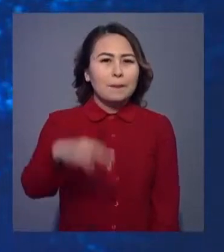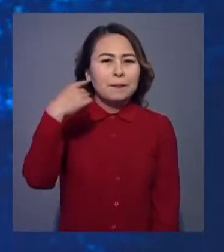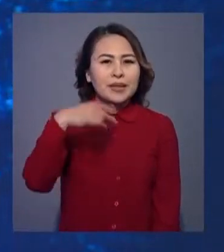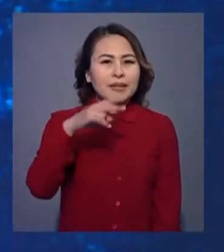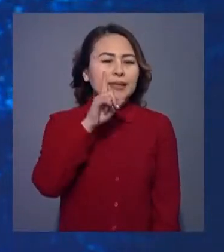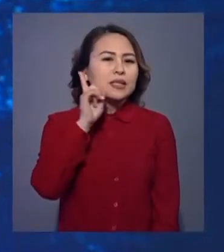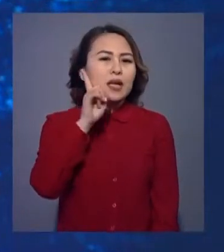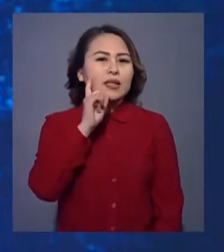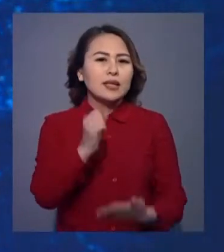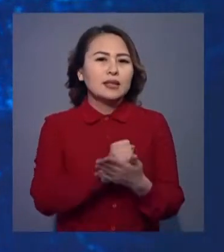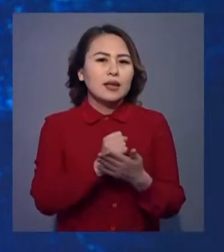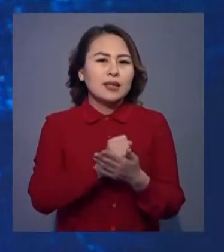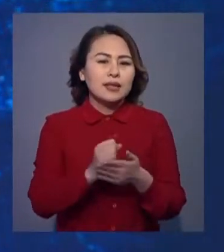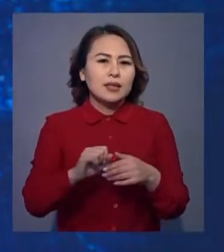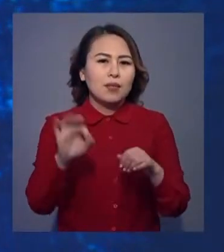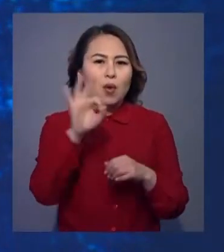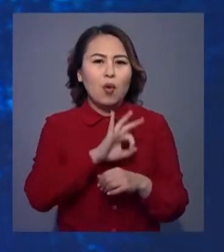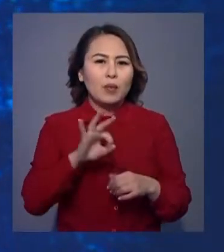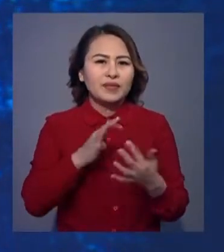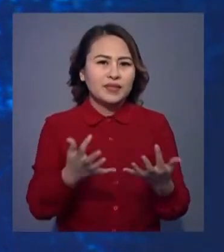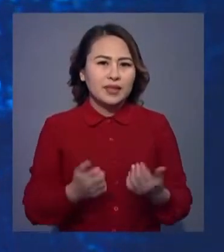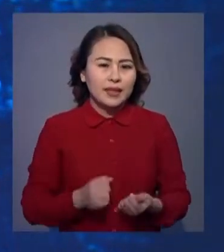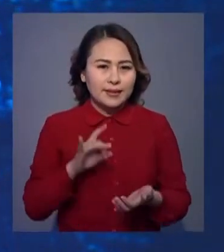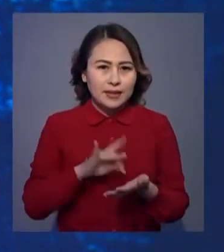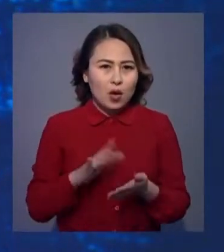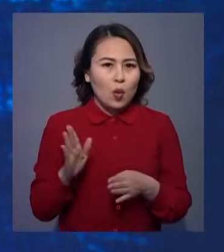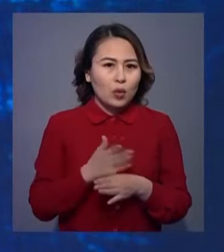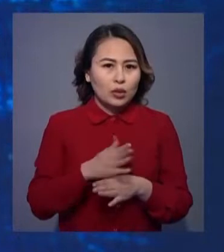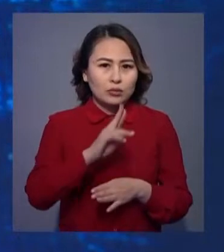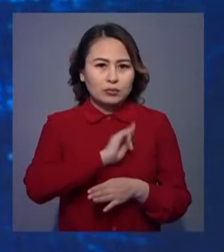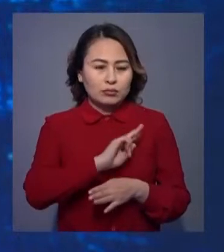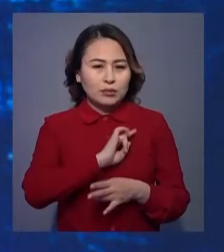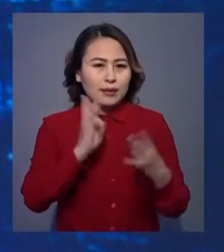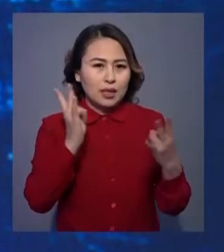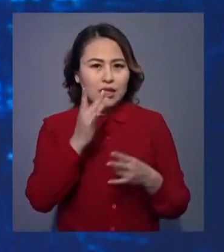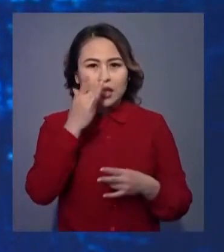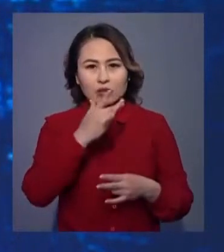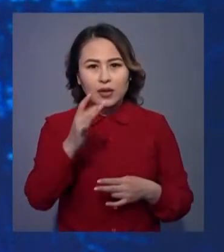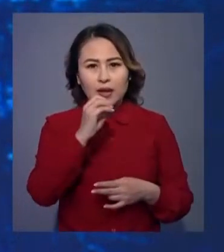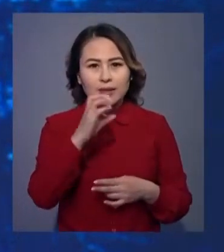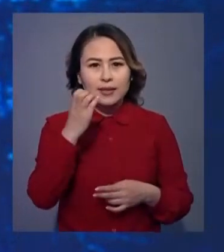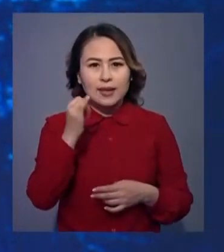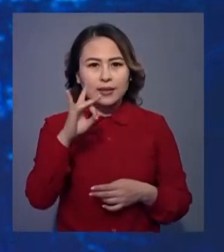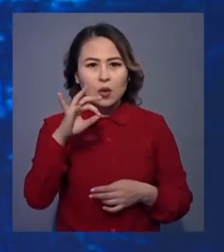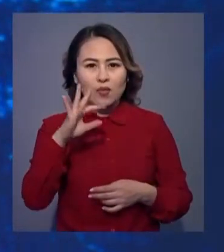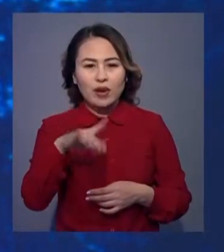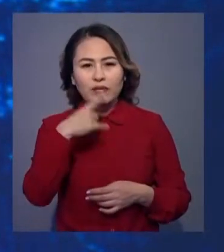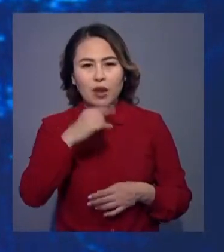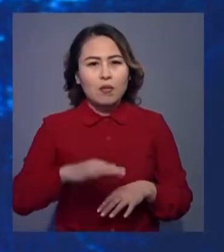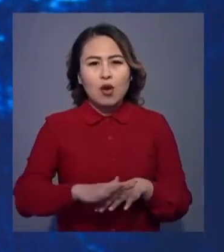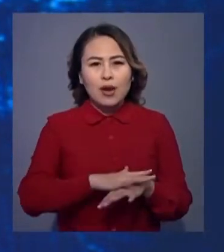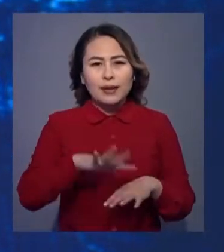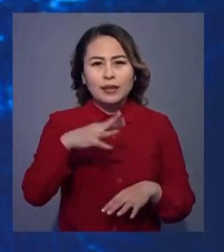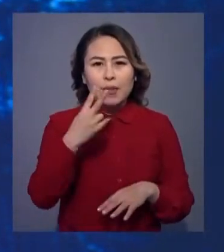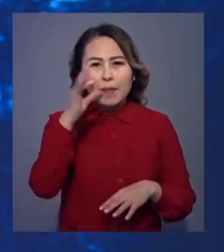президенттік жастары кадрлық резервіне қабылданғандар орталықтарда ғана емес, өңірлерде де жұмыс істеу керек. Саясаттанушы Ерлан Саировтың айтуынша, бүкіл